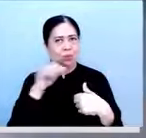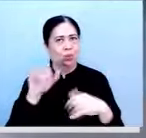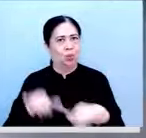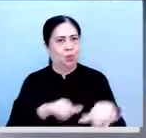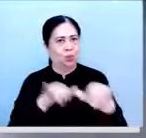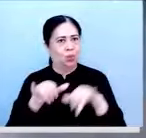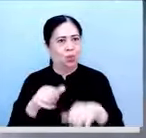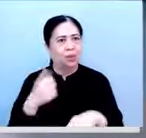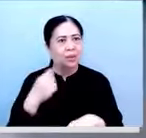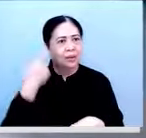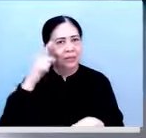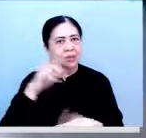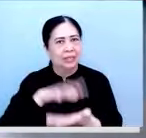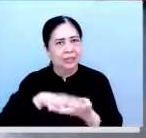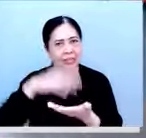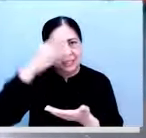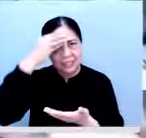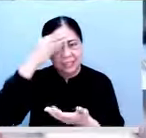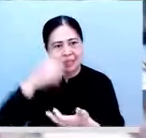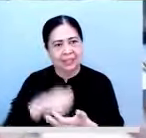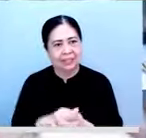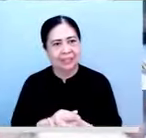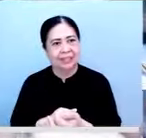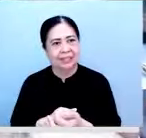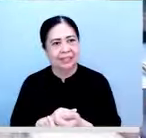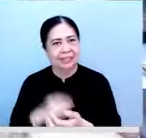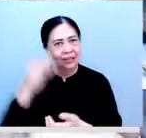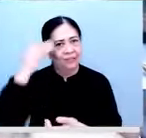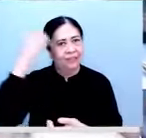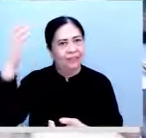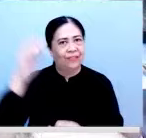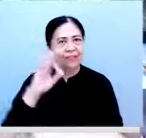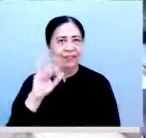kasi for learning. Yes. Fictional animals.